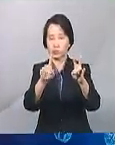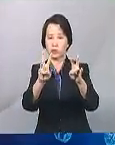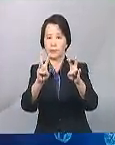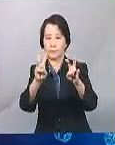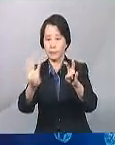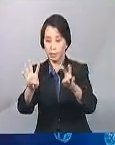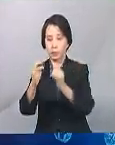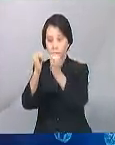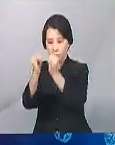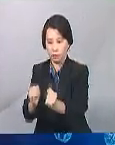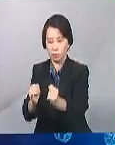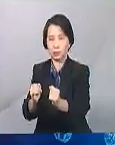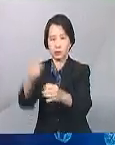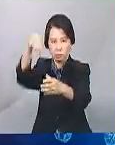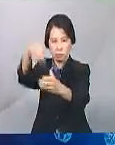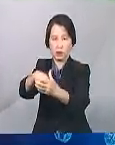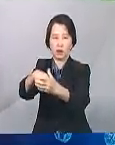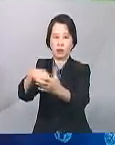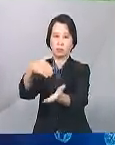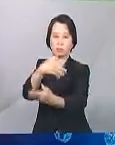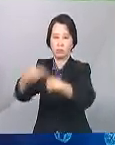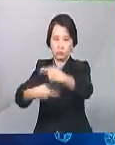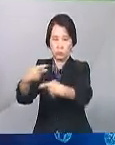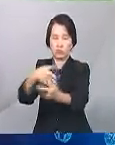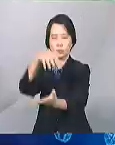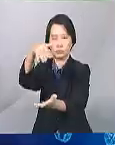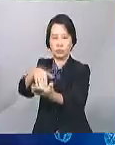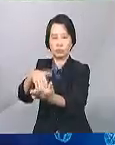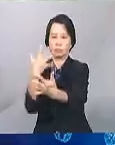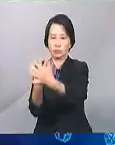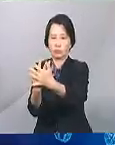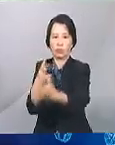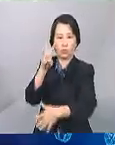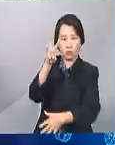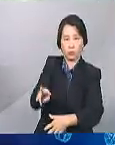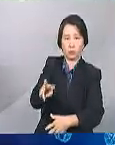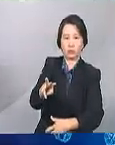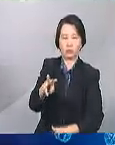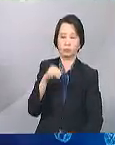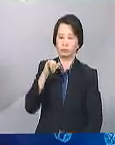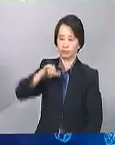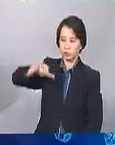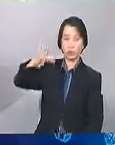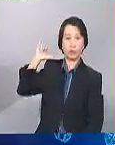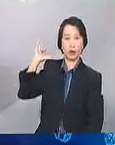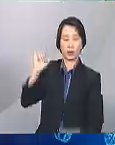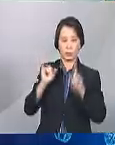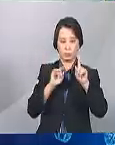17,164 individu sedang menjalani proses kuarantin wajib. Semalam, seramai